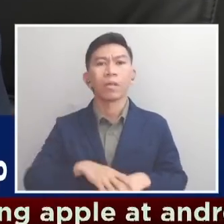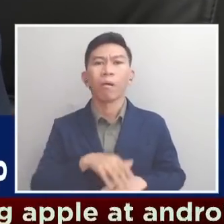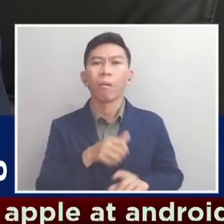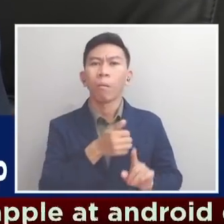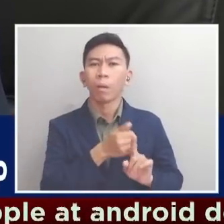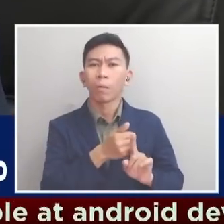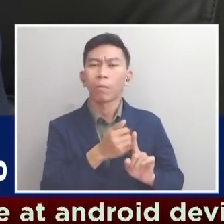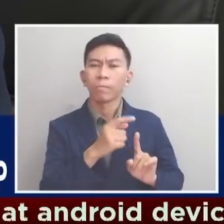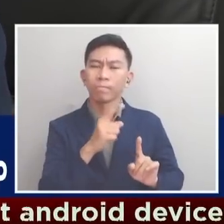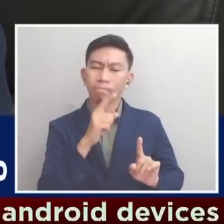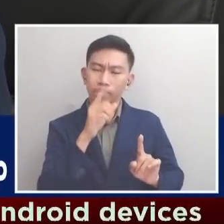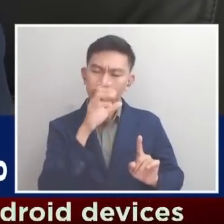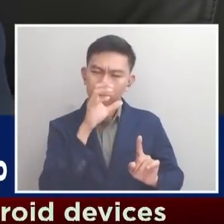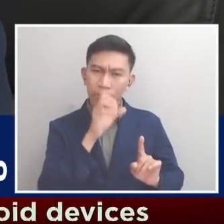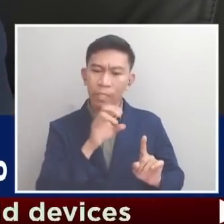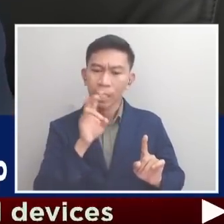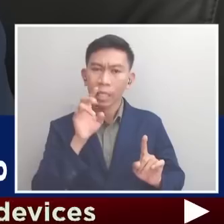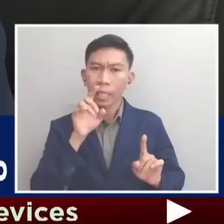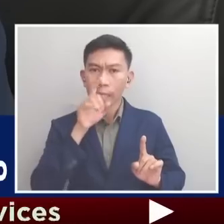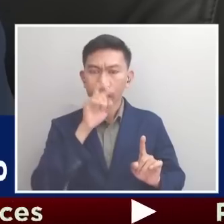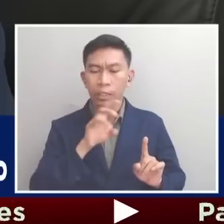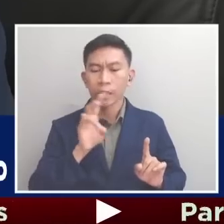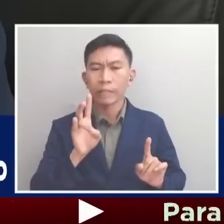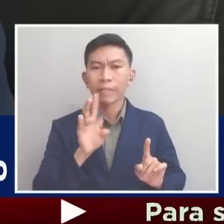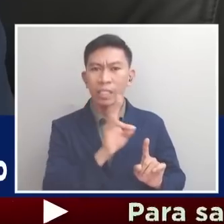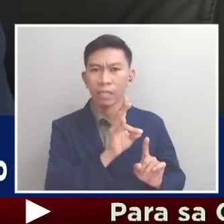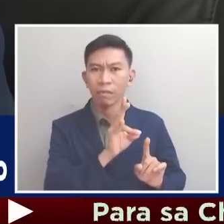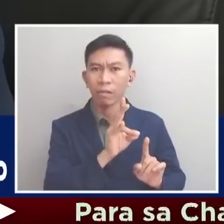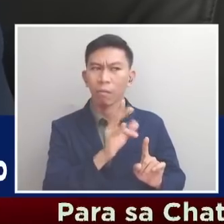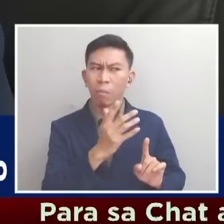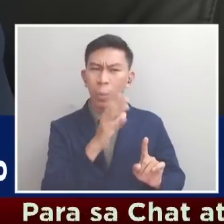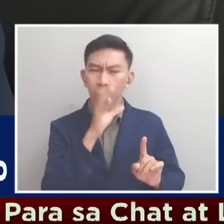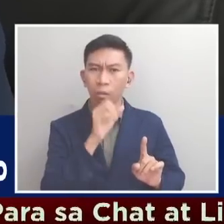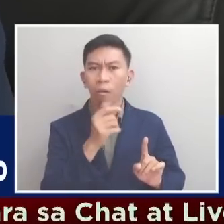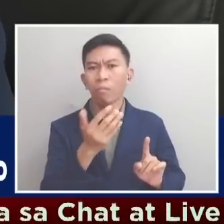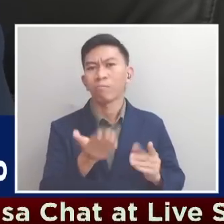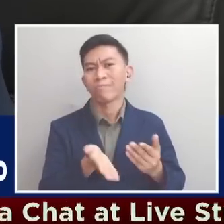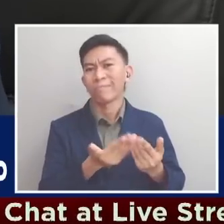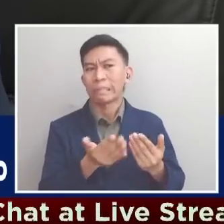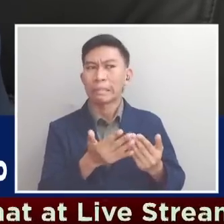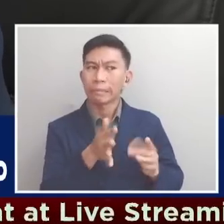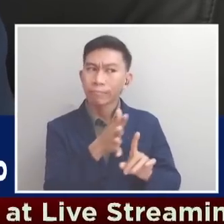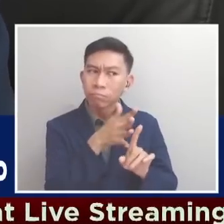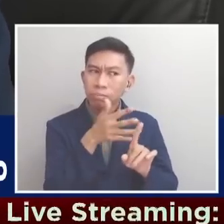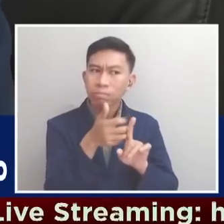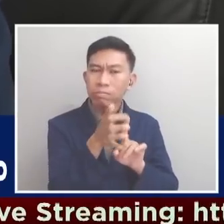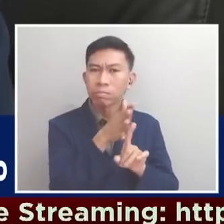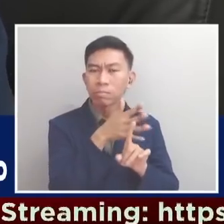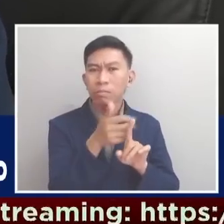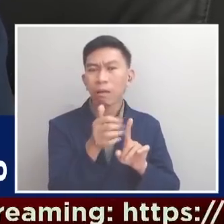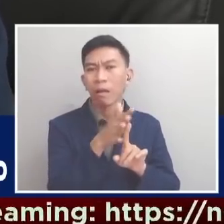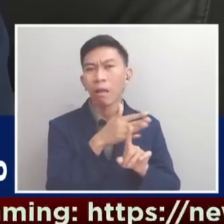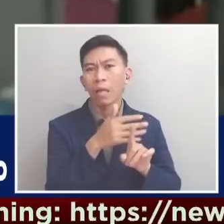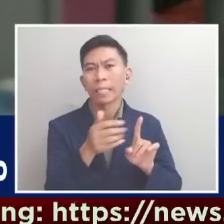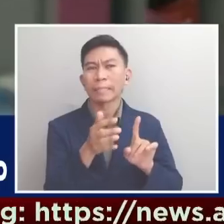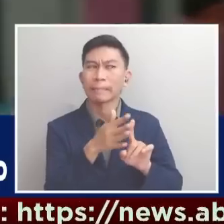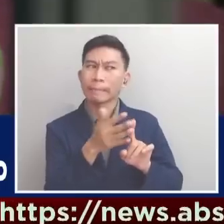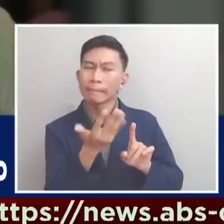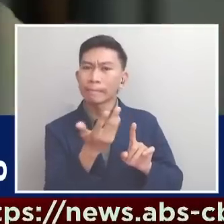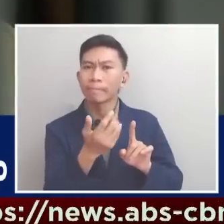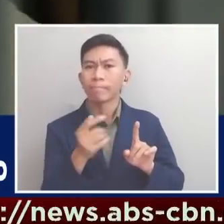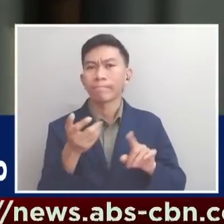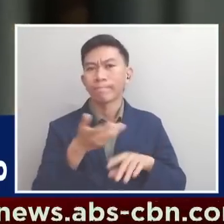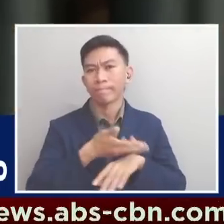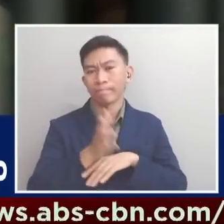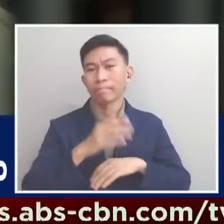77 years old, medyo may katandaan na. So, mas susceptible ang mga matatanda sa mga vulnerabilities, sa mga scammers.